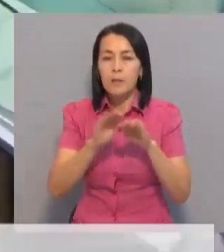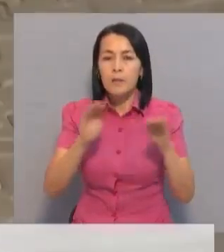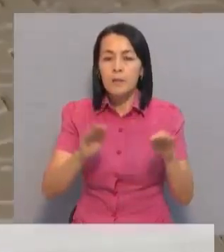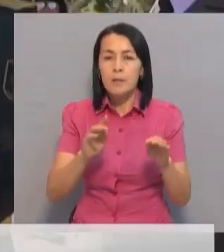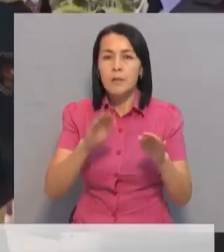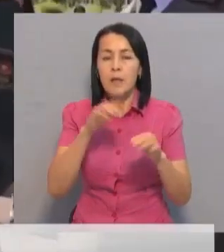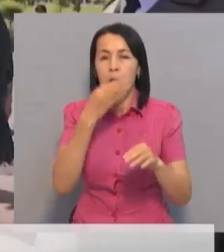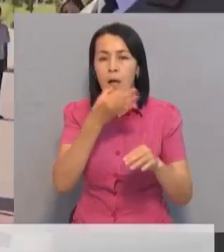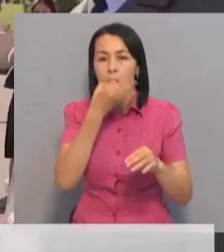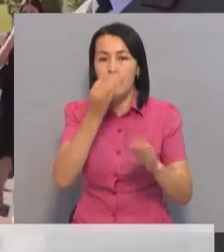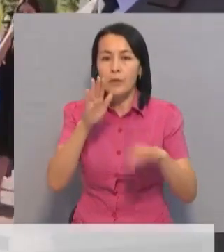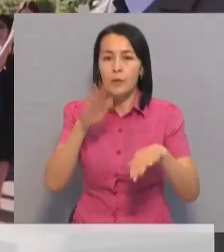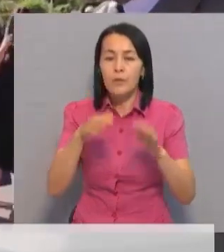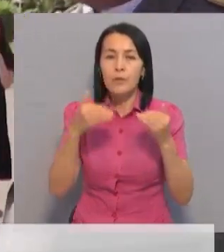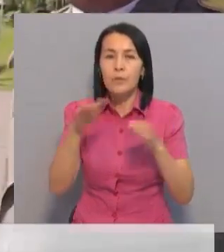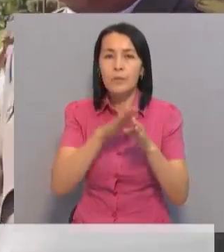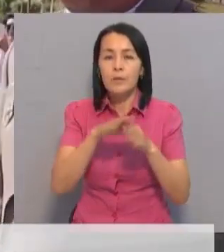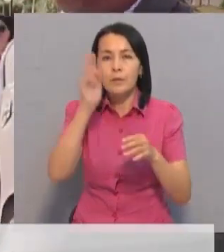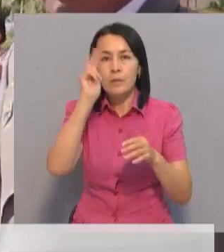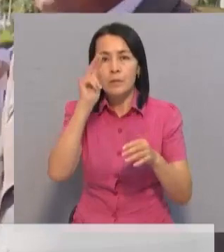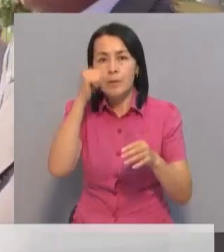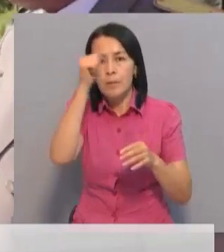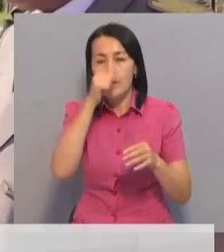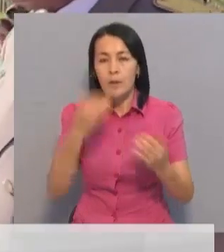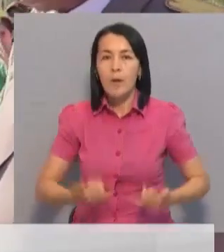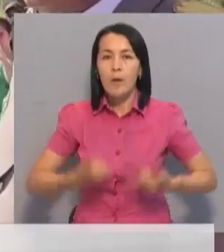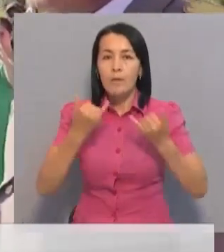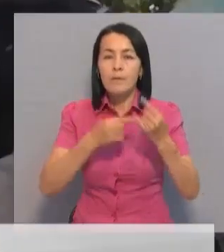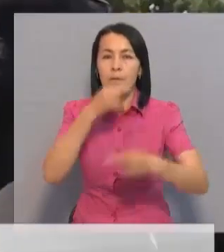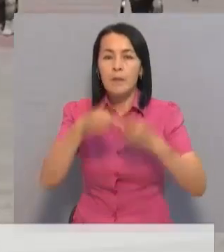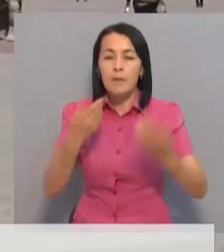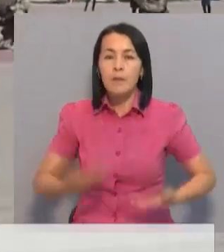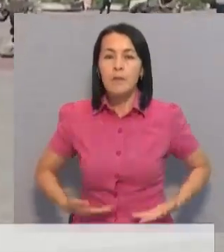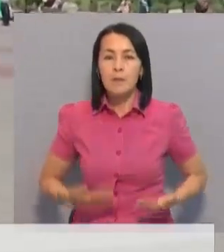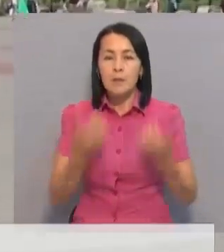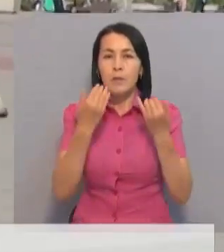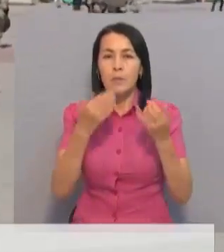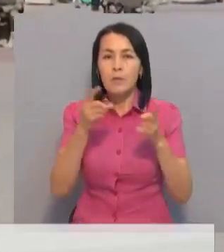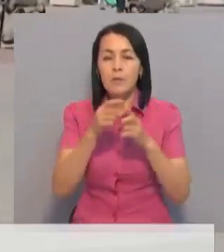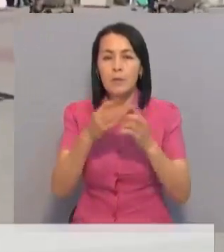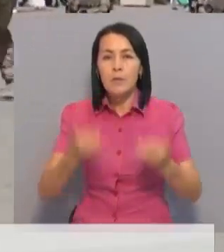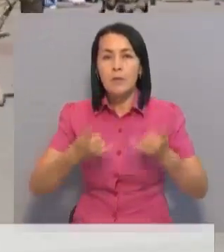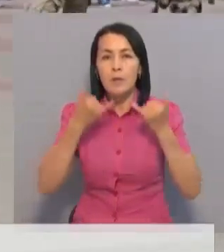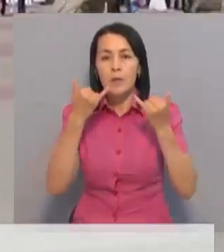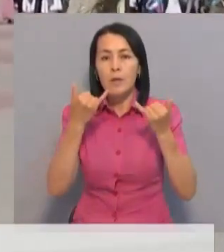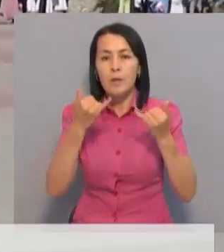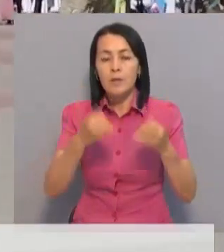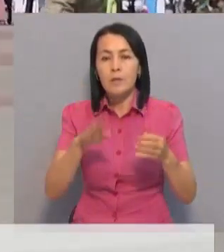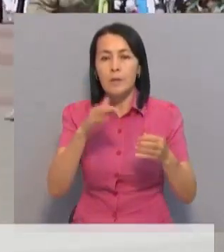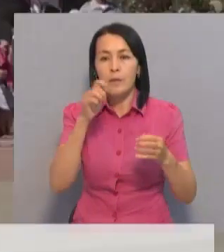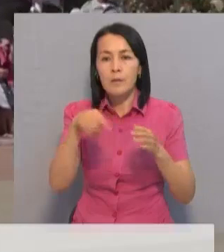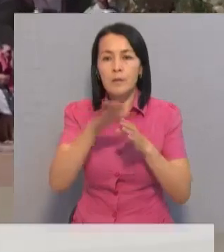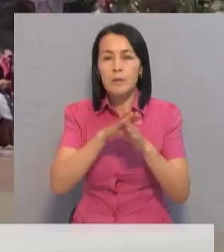школы отметил положительные результаты прошедшего учебного года и пожелал всем успехов и дальнейшей жизни. После слов поздравления от гостей улановцы